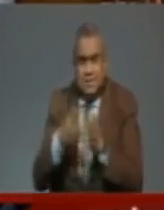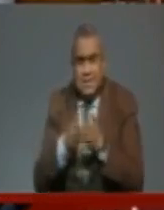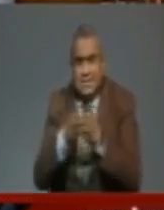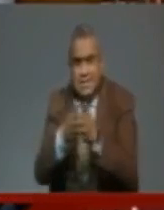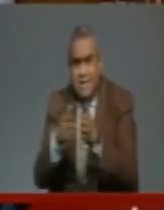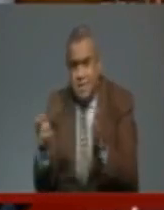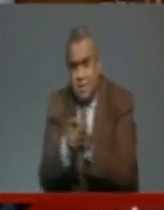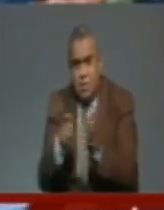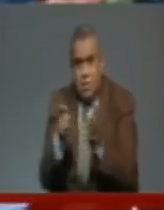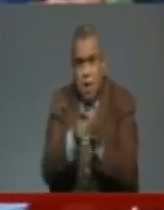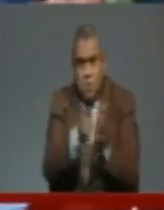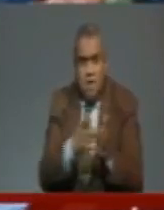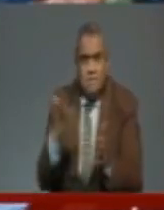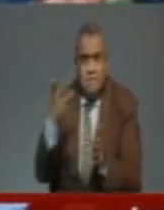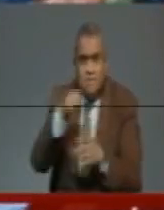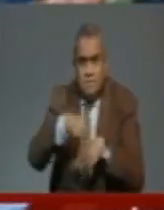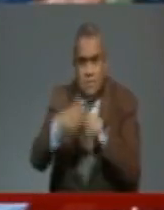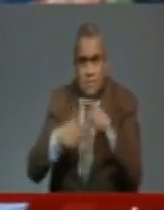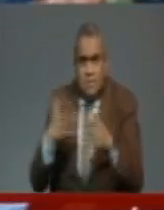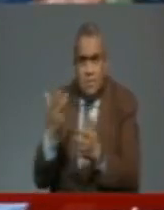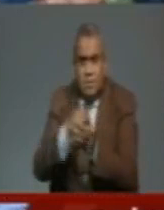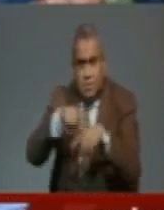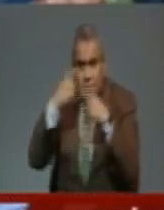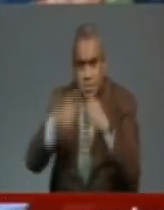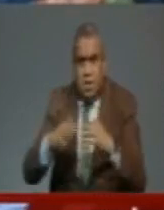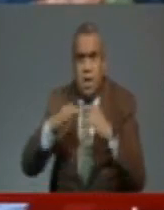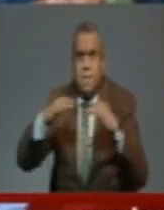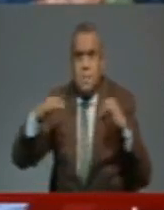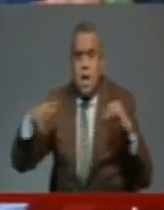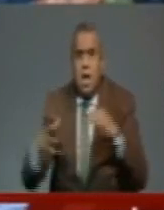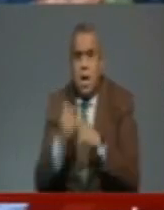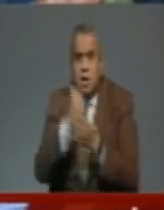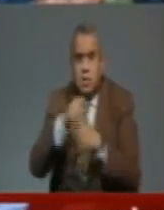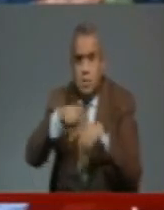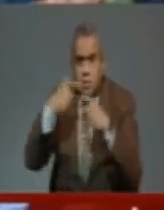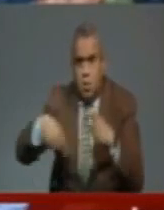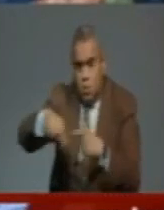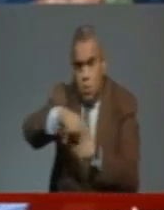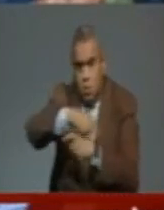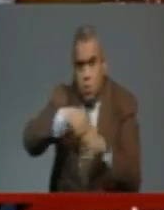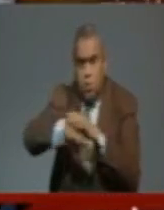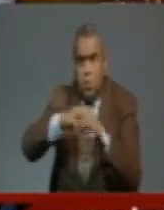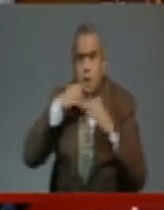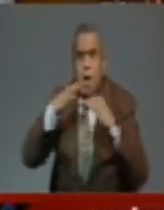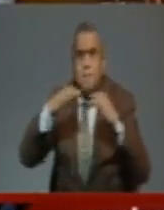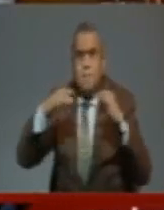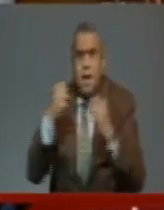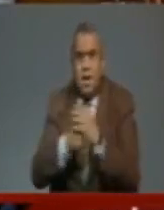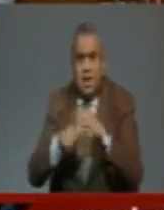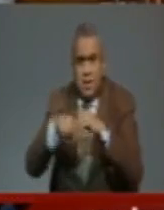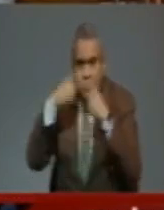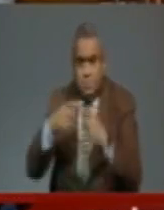خلف طبعا ده كل ده اتخلق في البحر، ده اتخلق في البحر، ده اتخلق في البحر، كل ده اتخلق في البحر، فساحات التداول نفسها